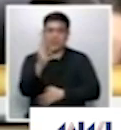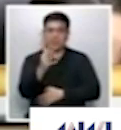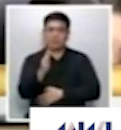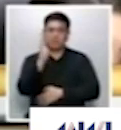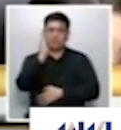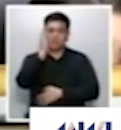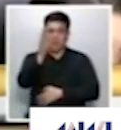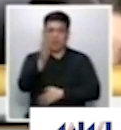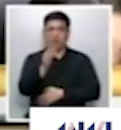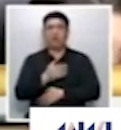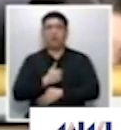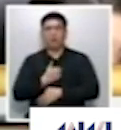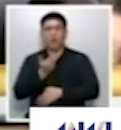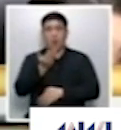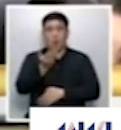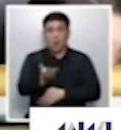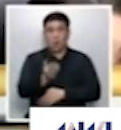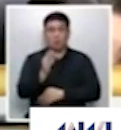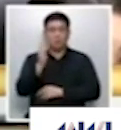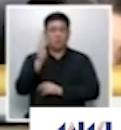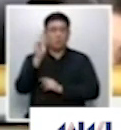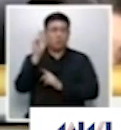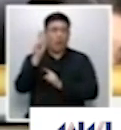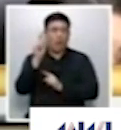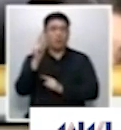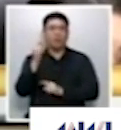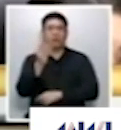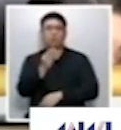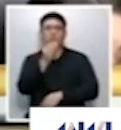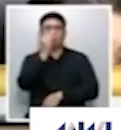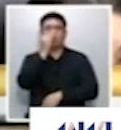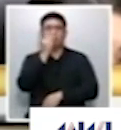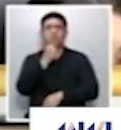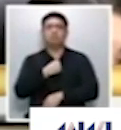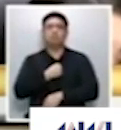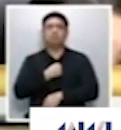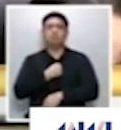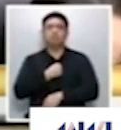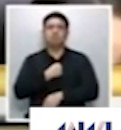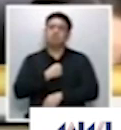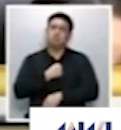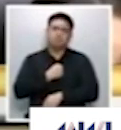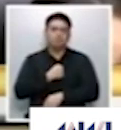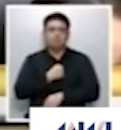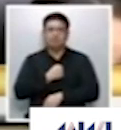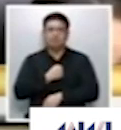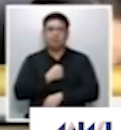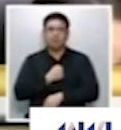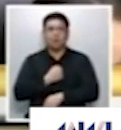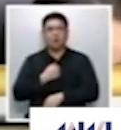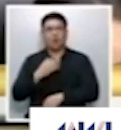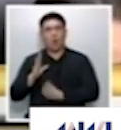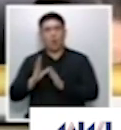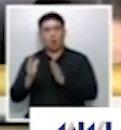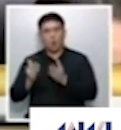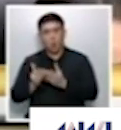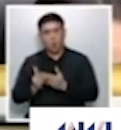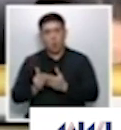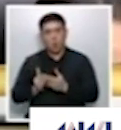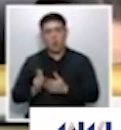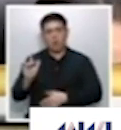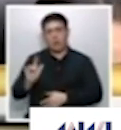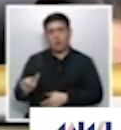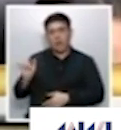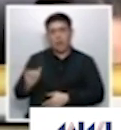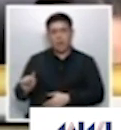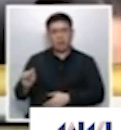กราบเรียนว่าคราวๆจิ้งฟังบางครั้งครับคนใกล้ชิดคนใกล้ตัวบ